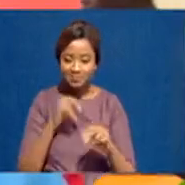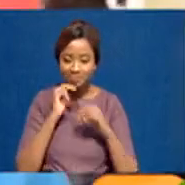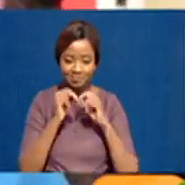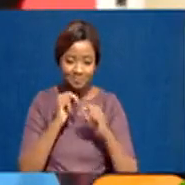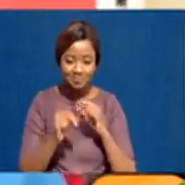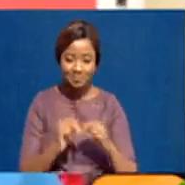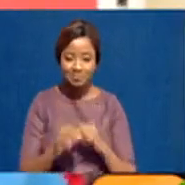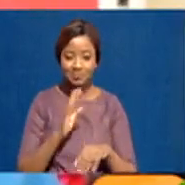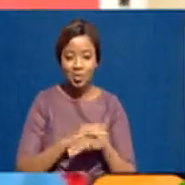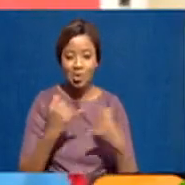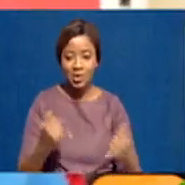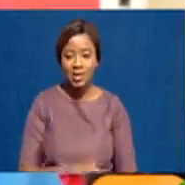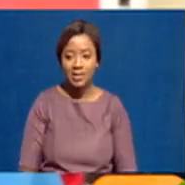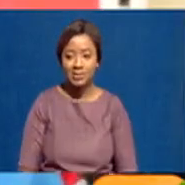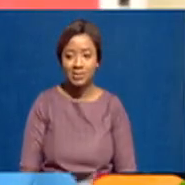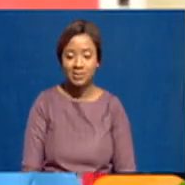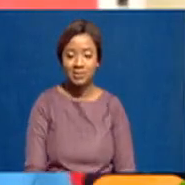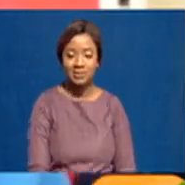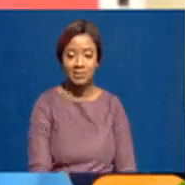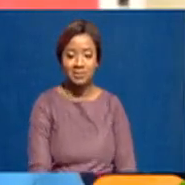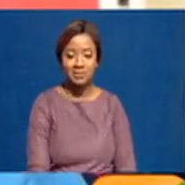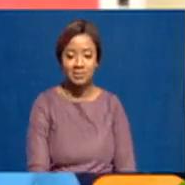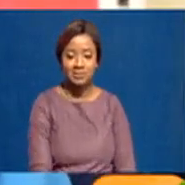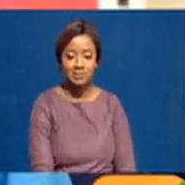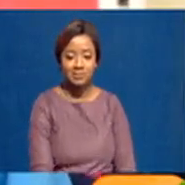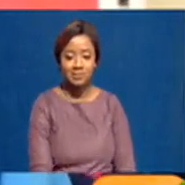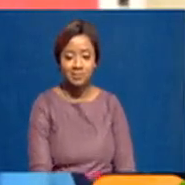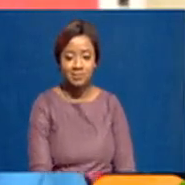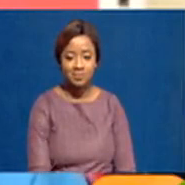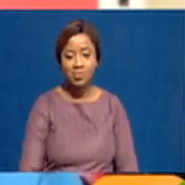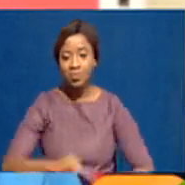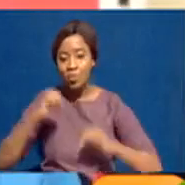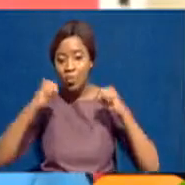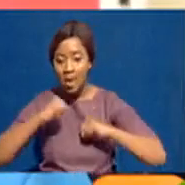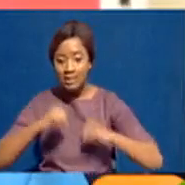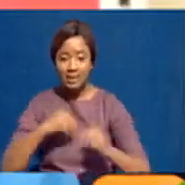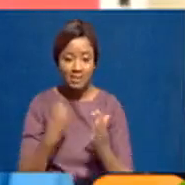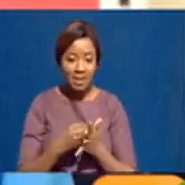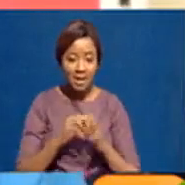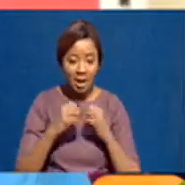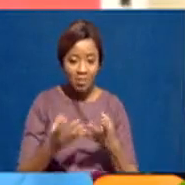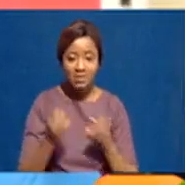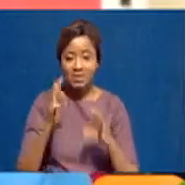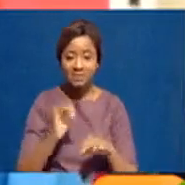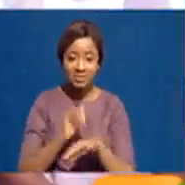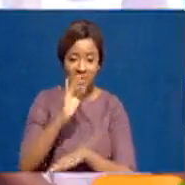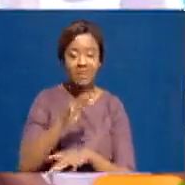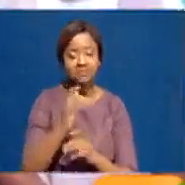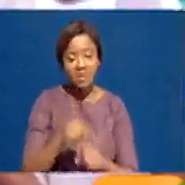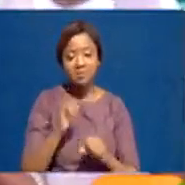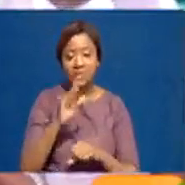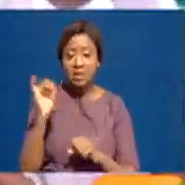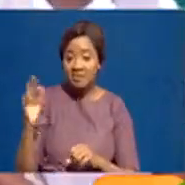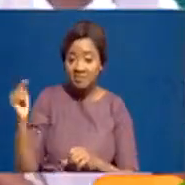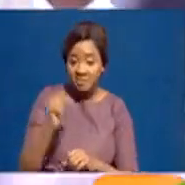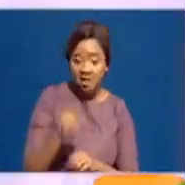kwa through yani kupitia simu tuna bargain tunaelewana bei kama ni kumtumia na mtumia kama ni kukuja na Lucy